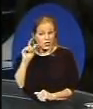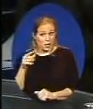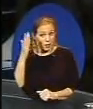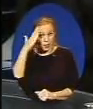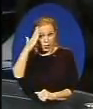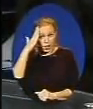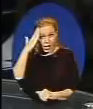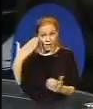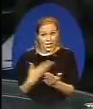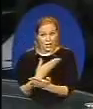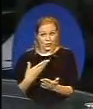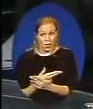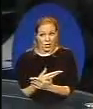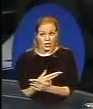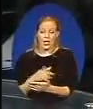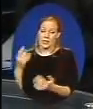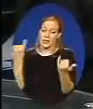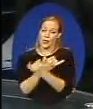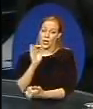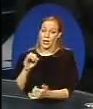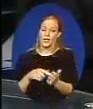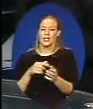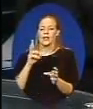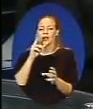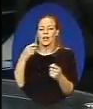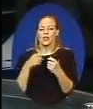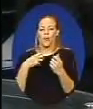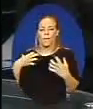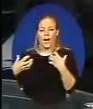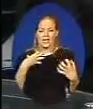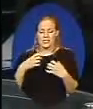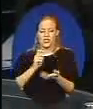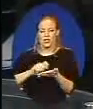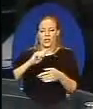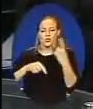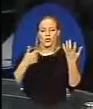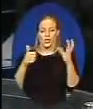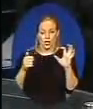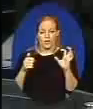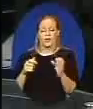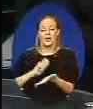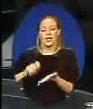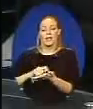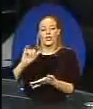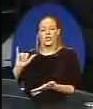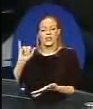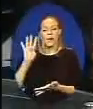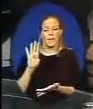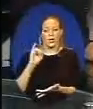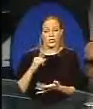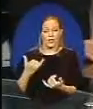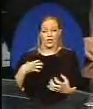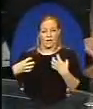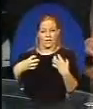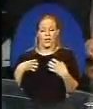לכם מוכר ואקטואלי, אתם טועים, כי מדובר במחזה שנכתב בשנות ה-70 על ידי יוסף בר יוסף, ועכשיו הוא